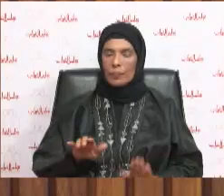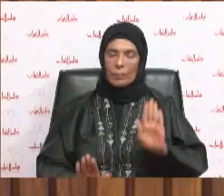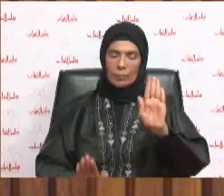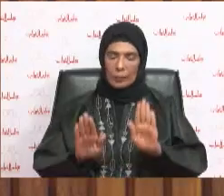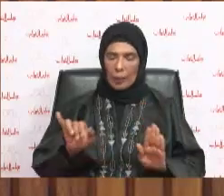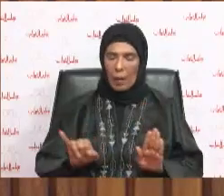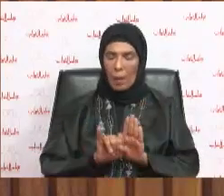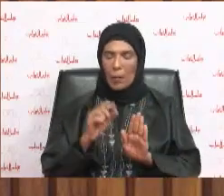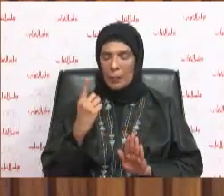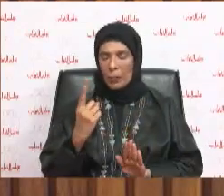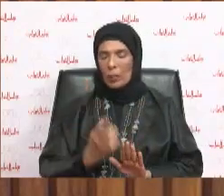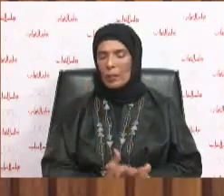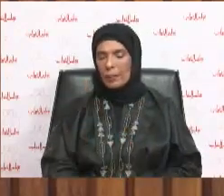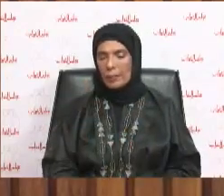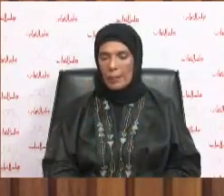توصية اللجنة بشأن المادة الأولى؟